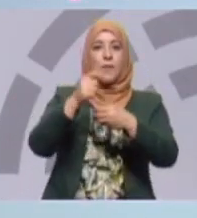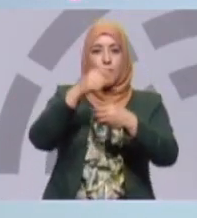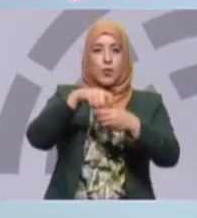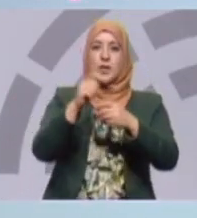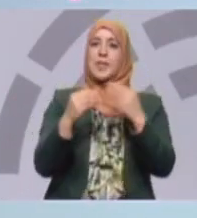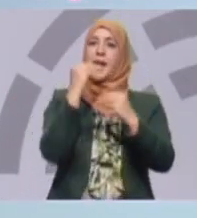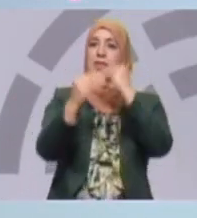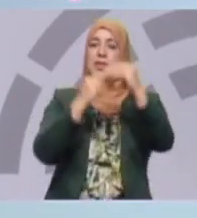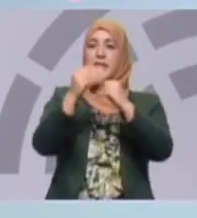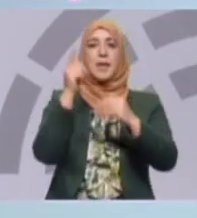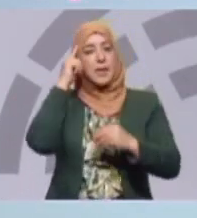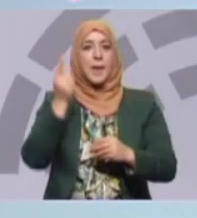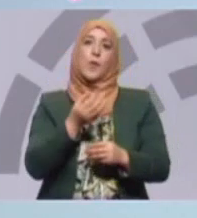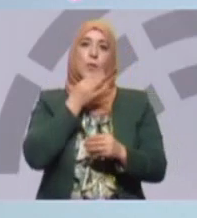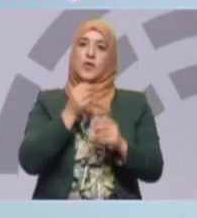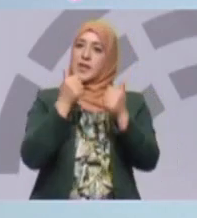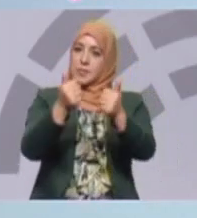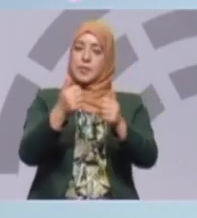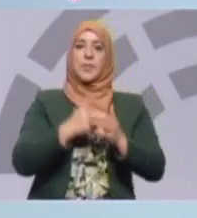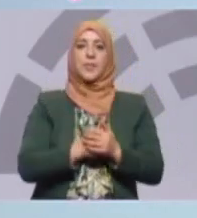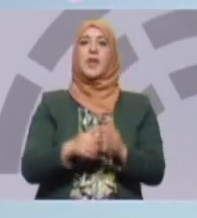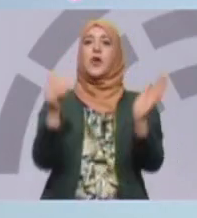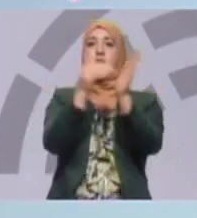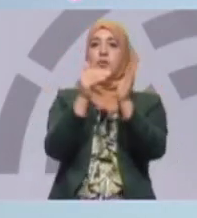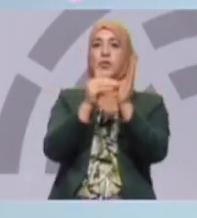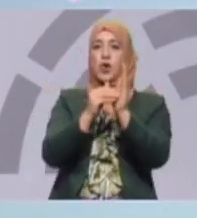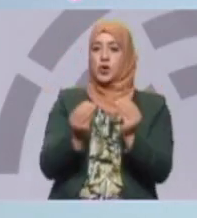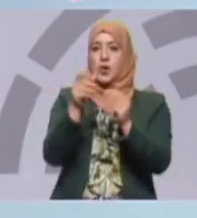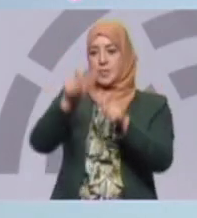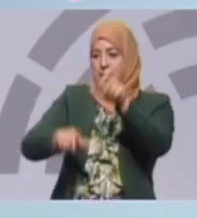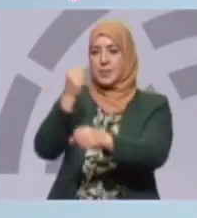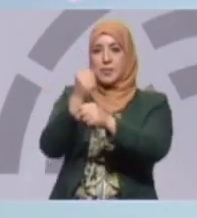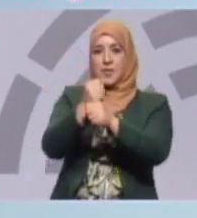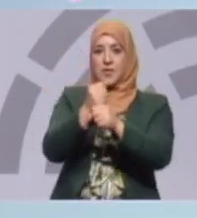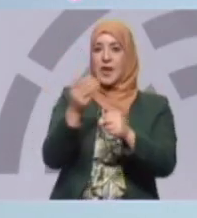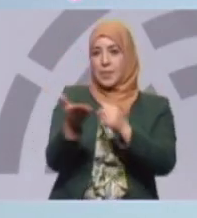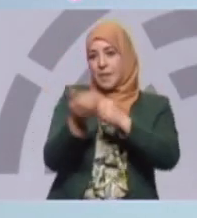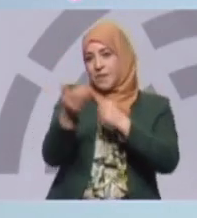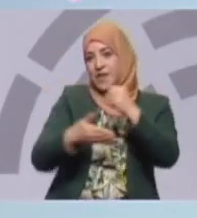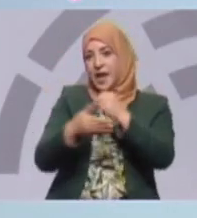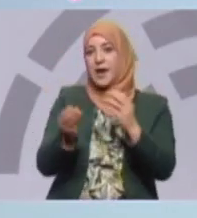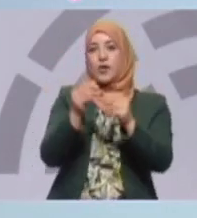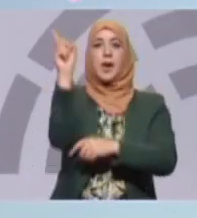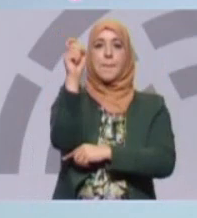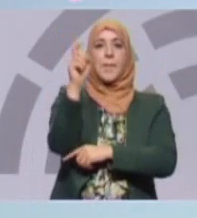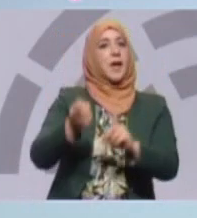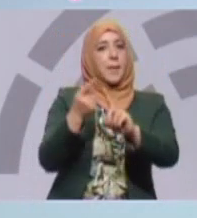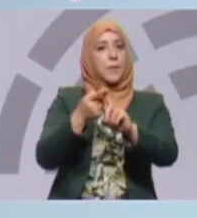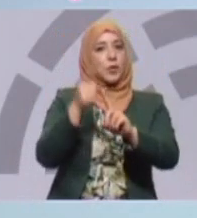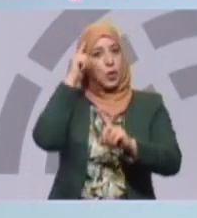الجواه عند الكوارث الطبيعيه وكذلك تطعيم الفلاحين بالماء نبهان وتطعيمه